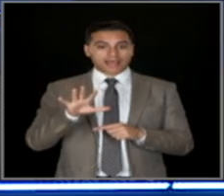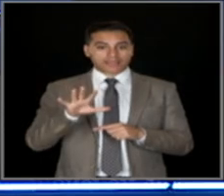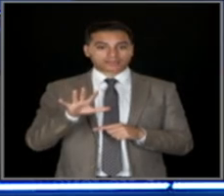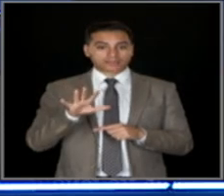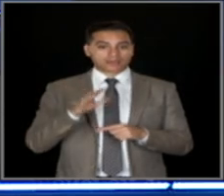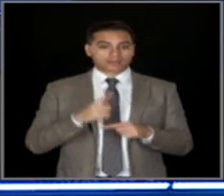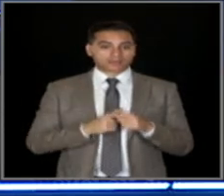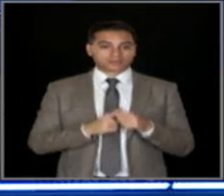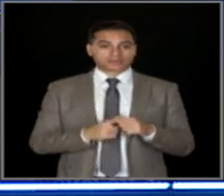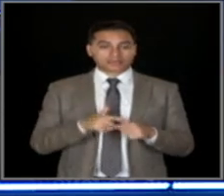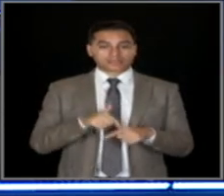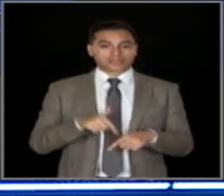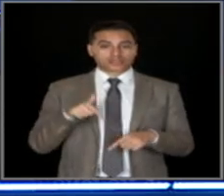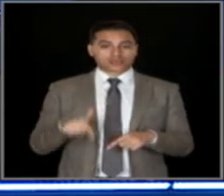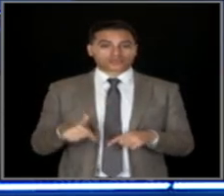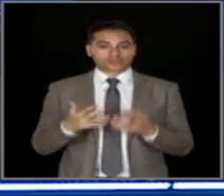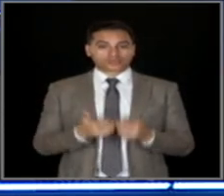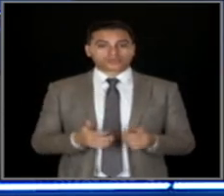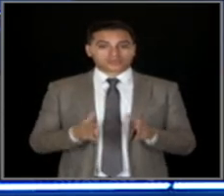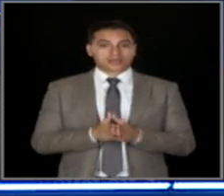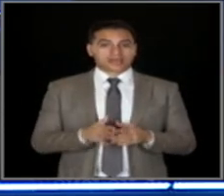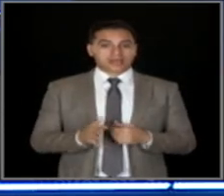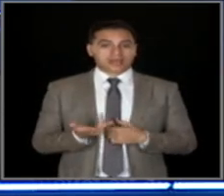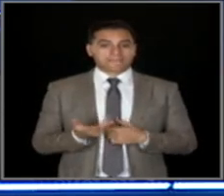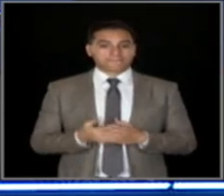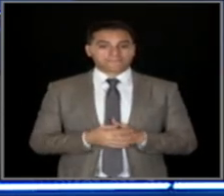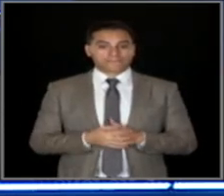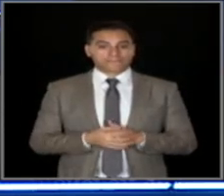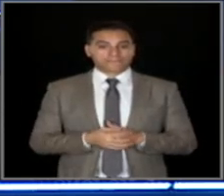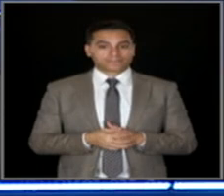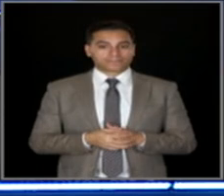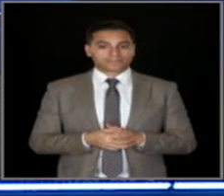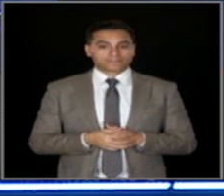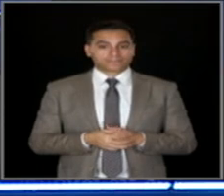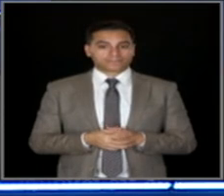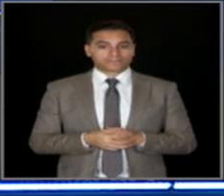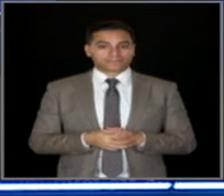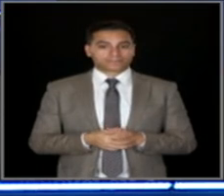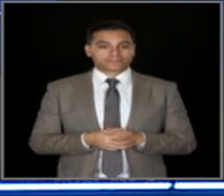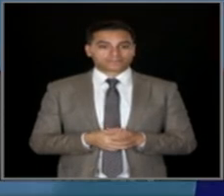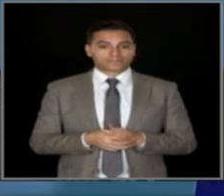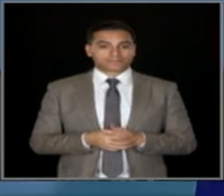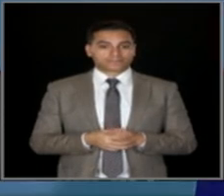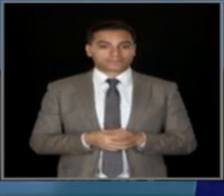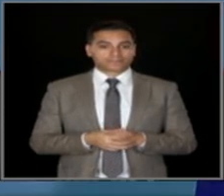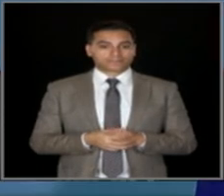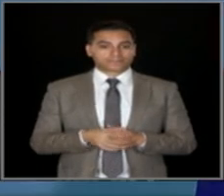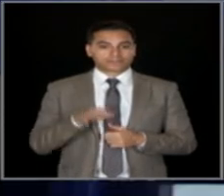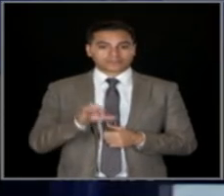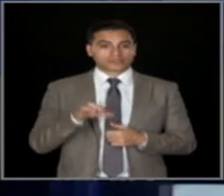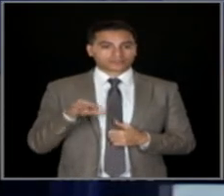على 5 زائد 66 يساوي كام؟ 99.